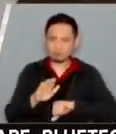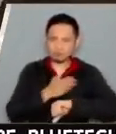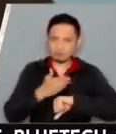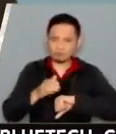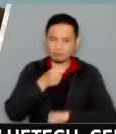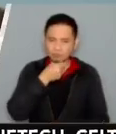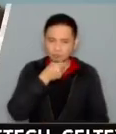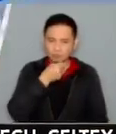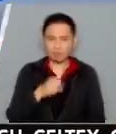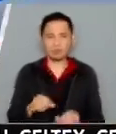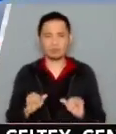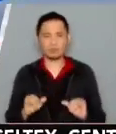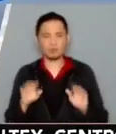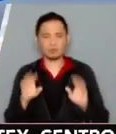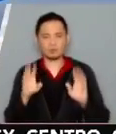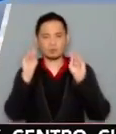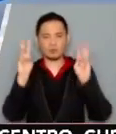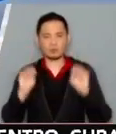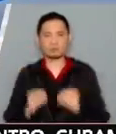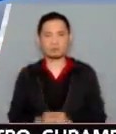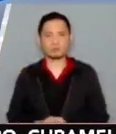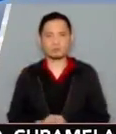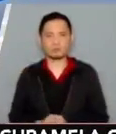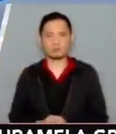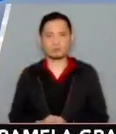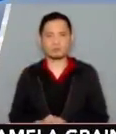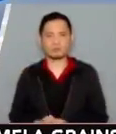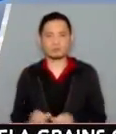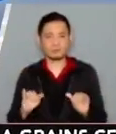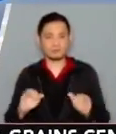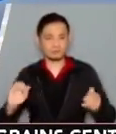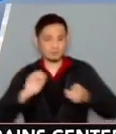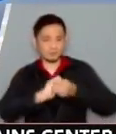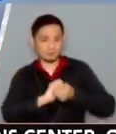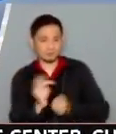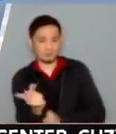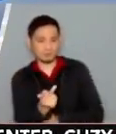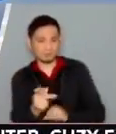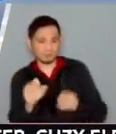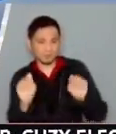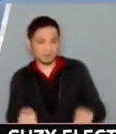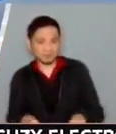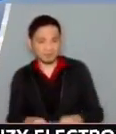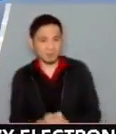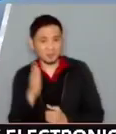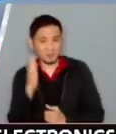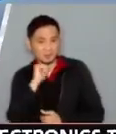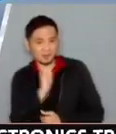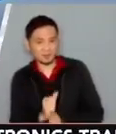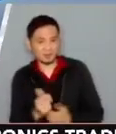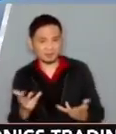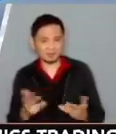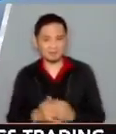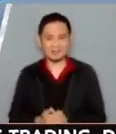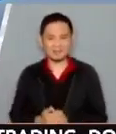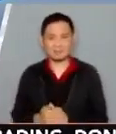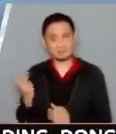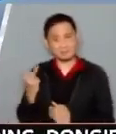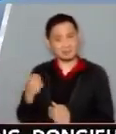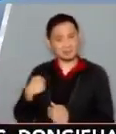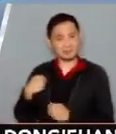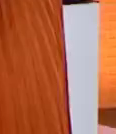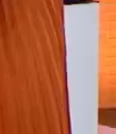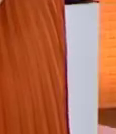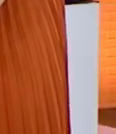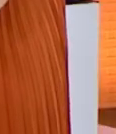not? I know! Collab naman dyan. Oo, wow, ma. Sabi niya, bakit? Ayaw ba sa amin? Oo, okay. Dito lang naman kami,